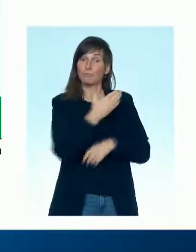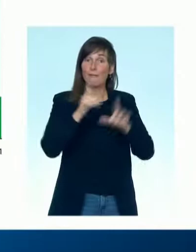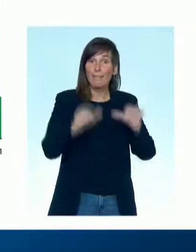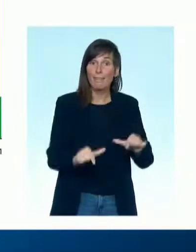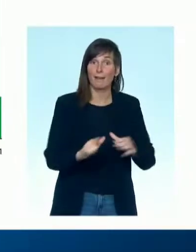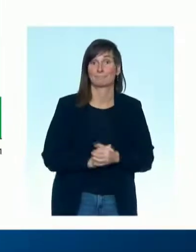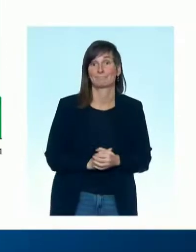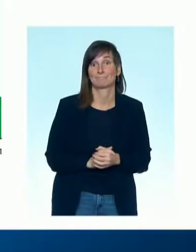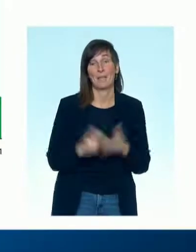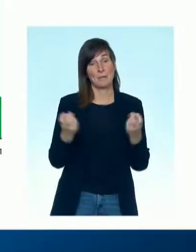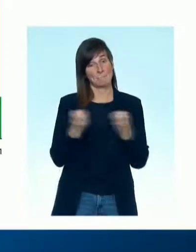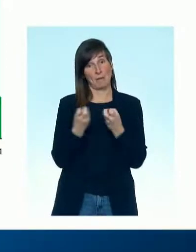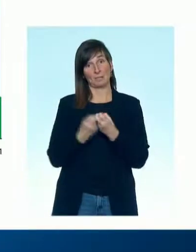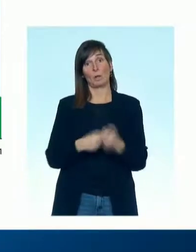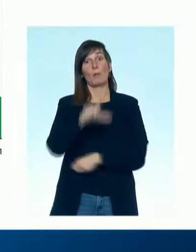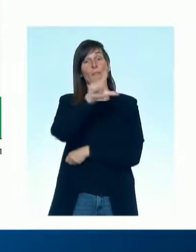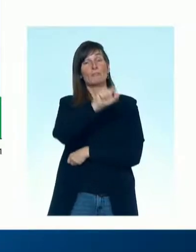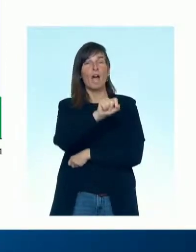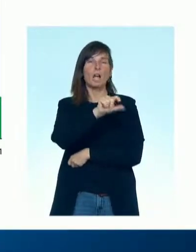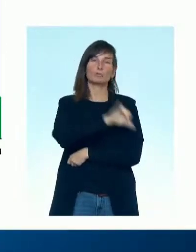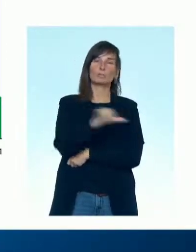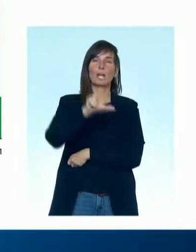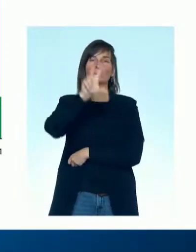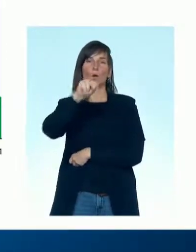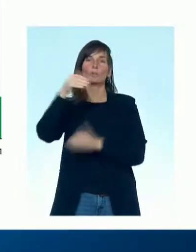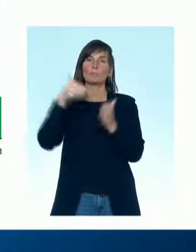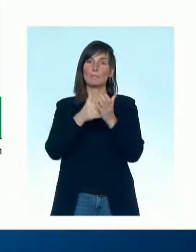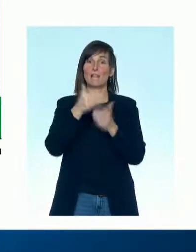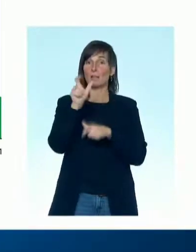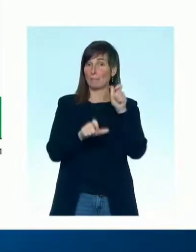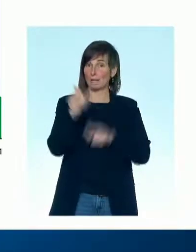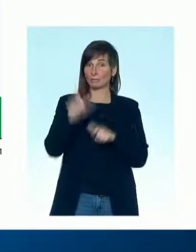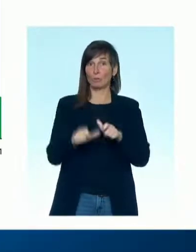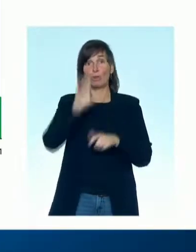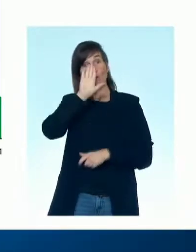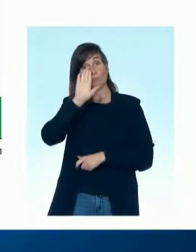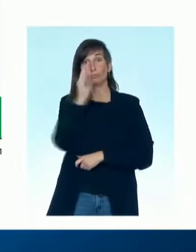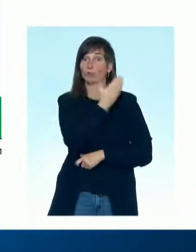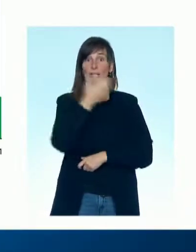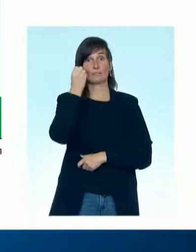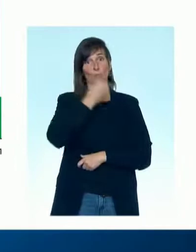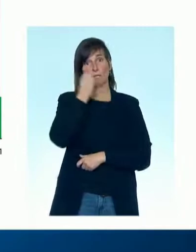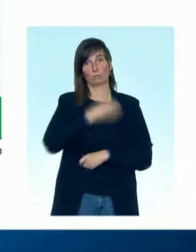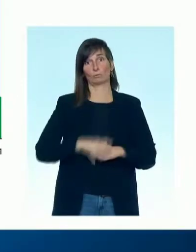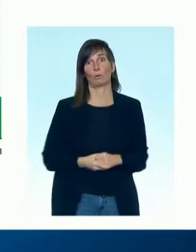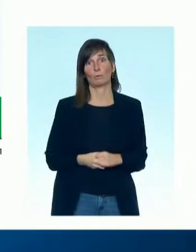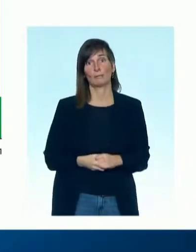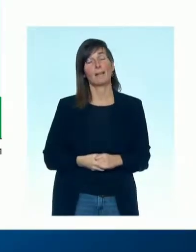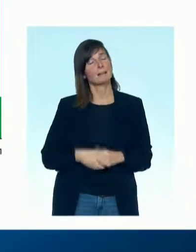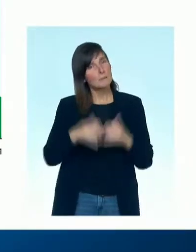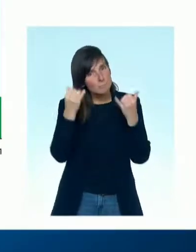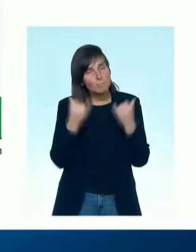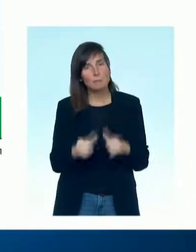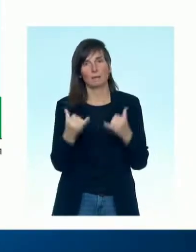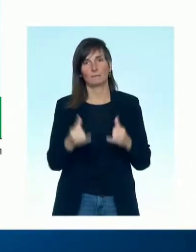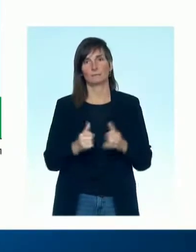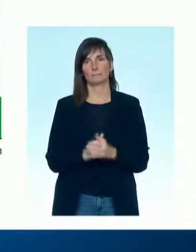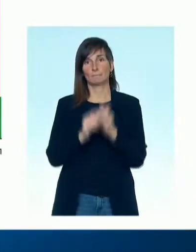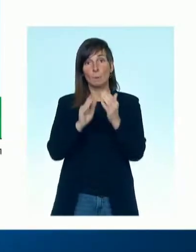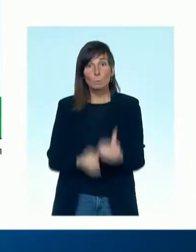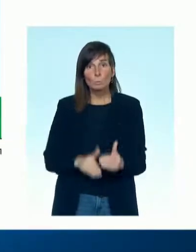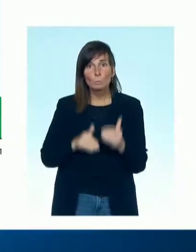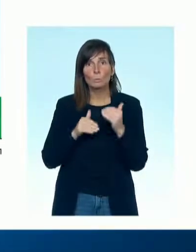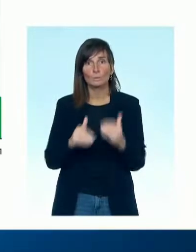cul. 20 et 30 000 Français le font chaque jour. Il faut continuer, car c'est le cœur